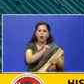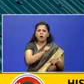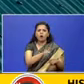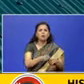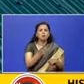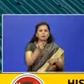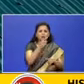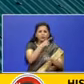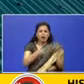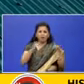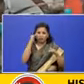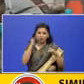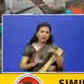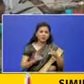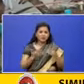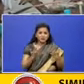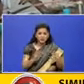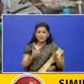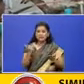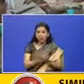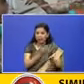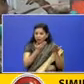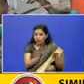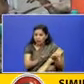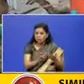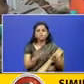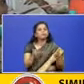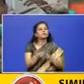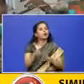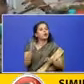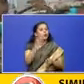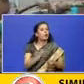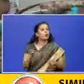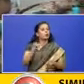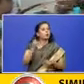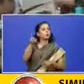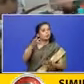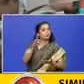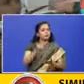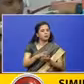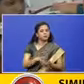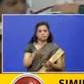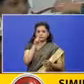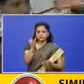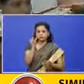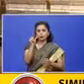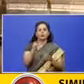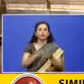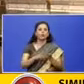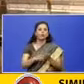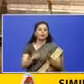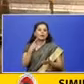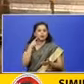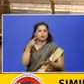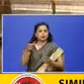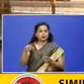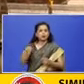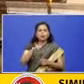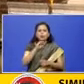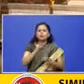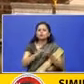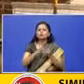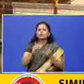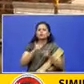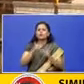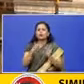भी कम हो गया है। ऐसे ही ओडिशा की एक बेटी कुन्नी देवरी सौर ऊर्जा को